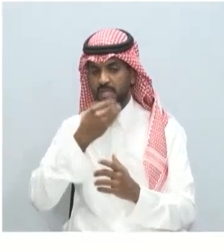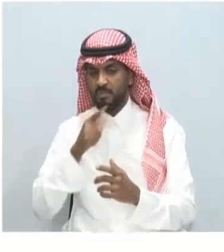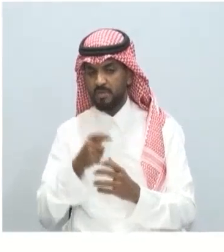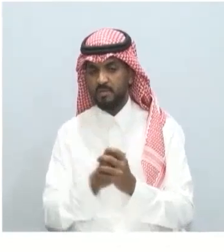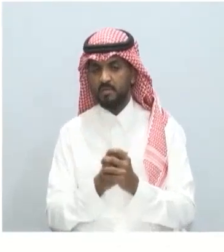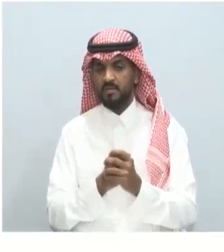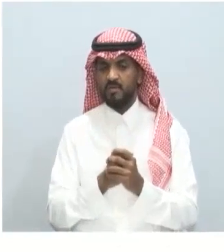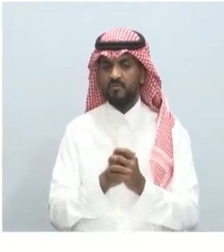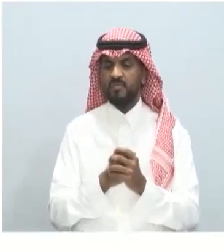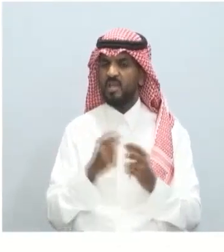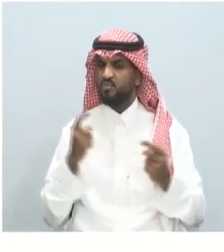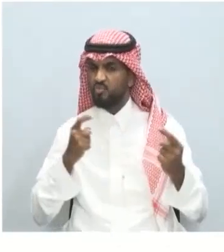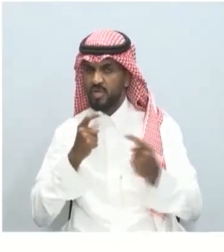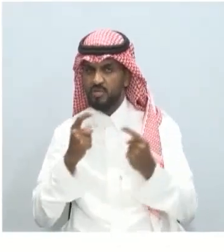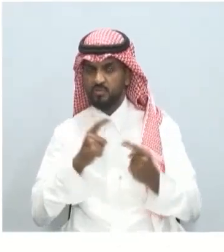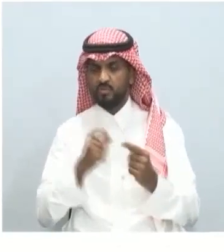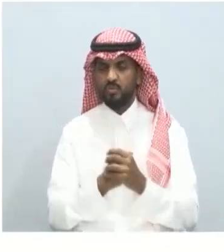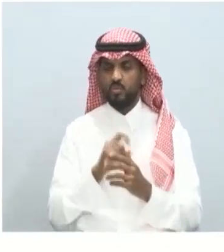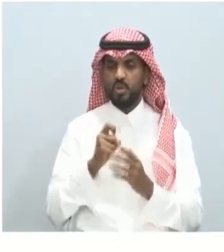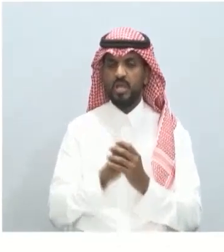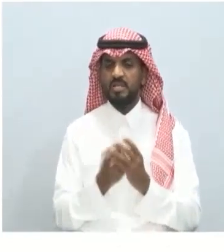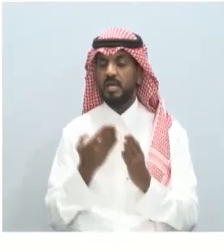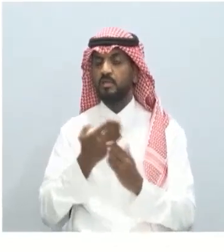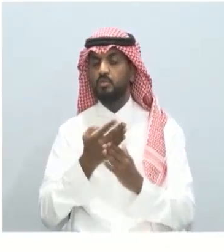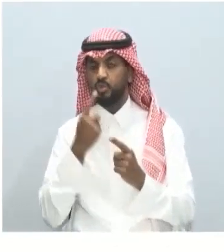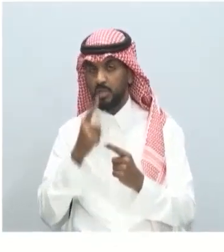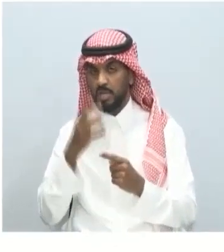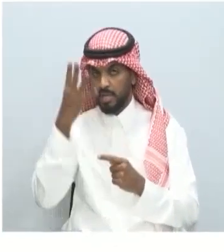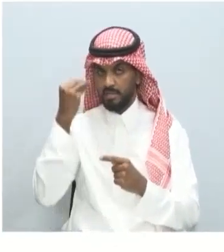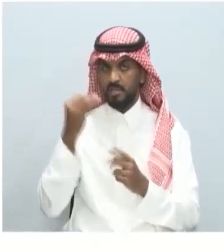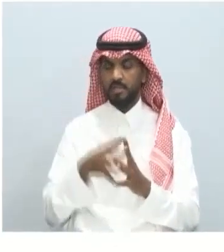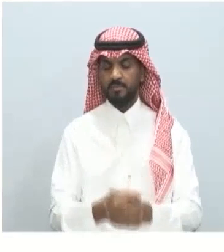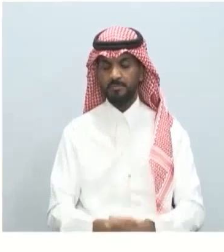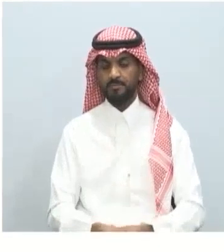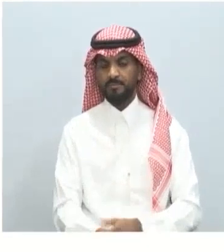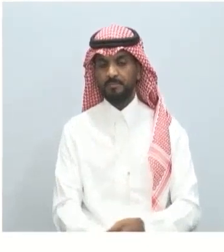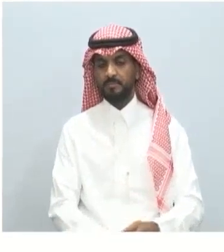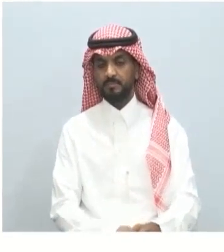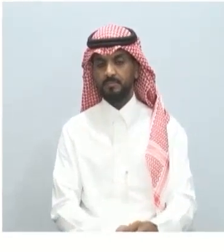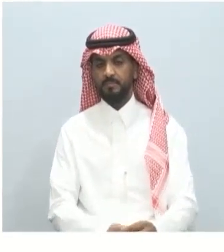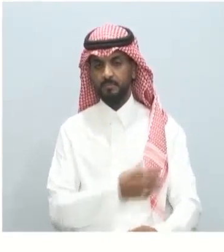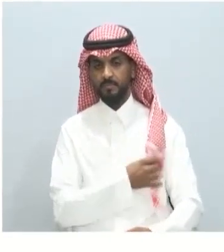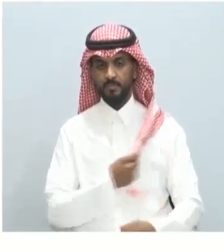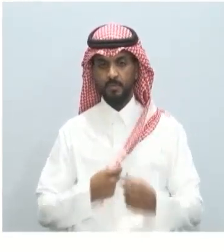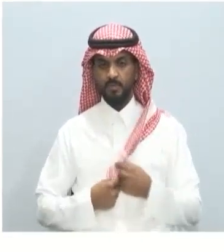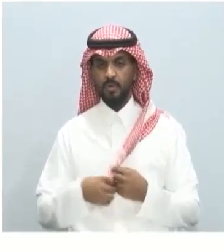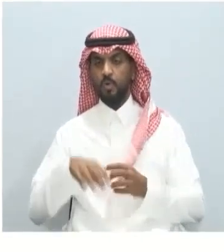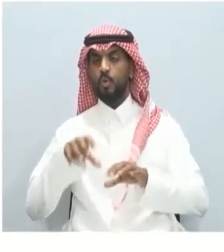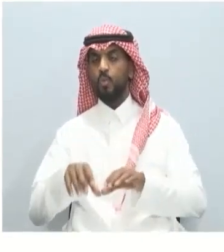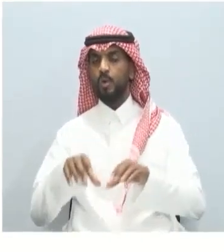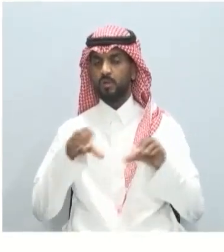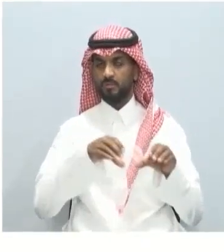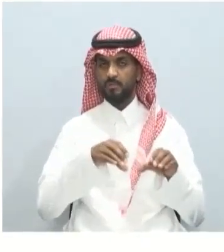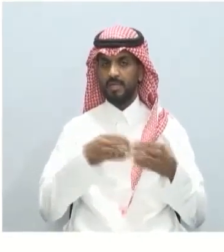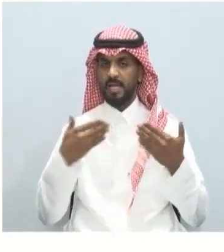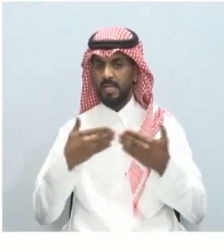بحديث فلا تنازعه اياه ولا تقتحمه لتري انك تعلمه ونقل ونقل